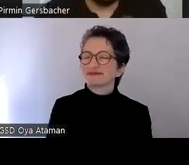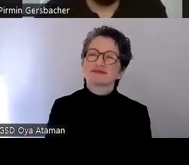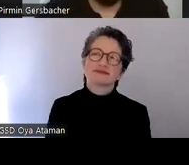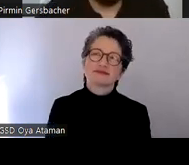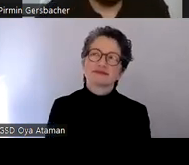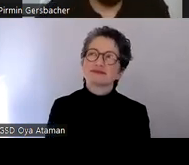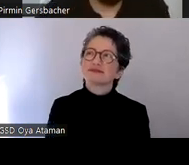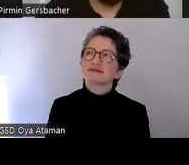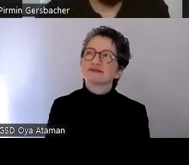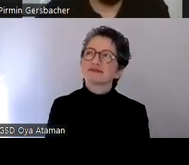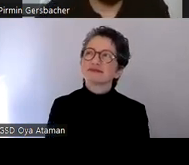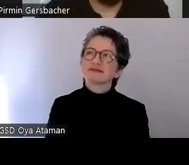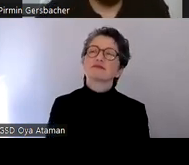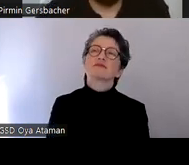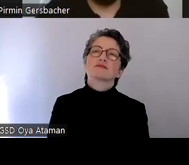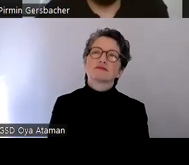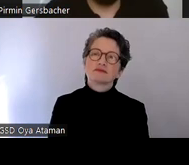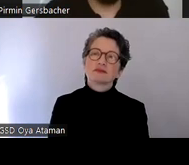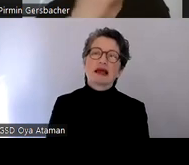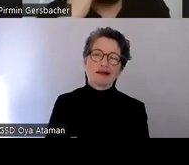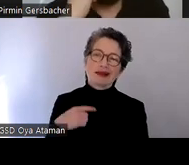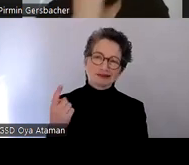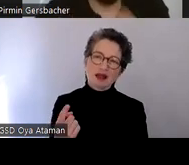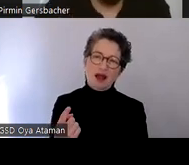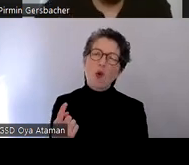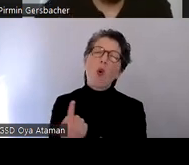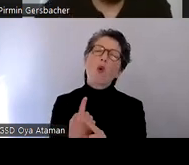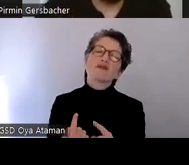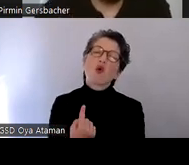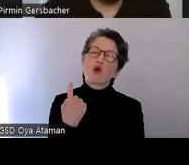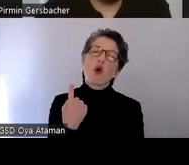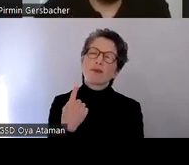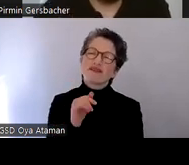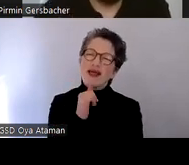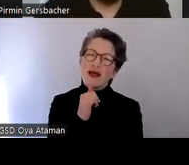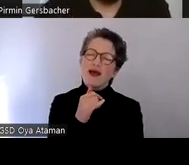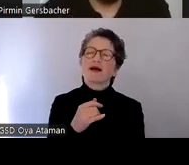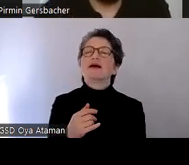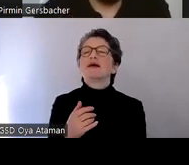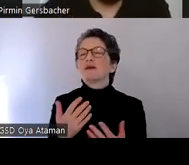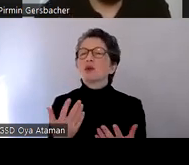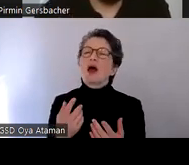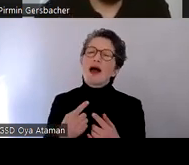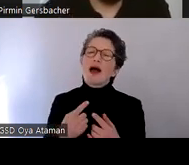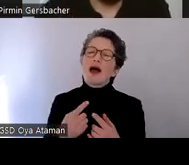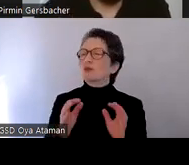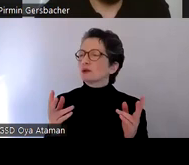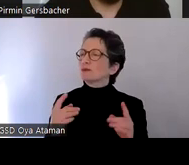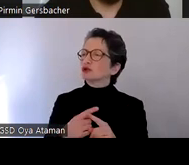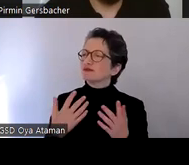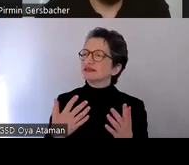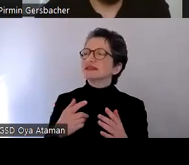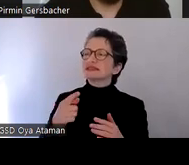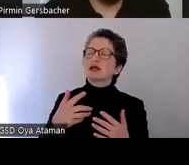Ein weiterer sehr gängiger Fehler, oder hier wieder positiv formuliert, die Kontrastunterschiede von allen Texten im Vergleich zum Hintergrund sind